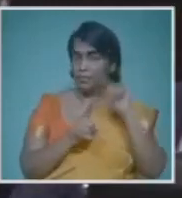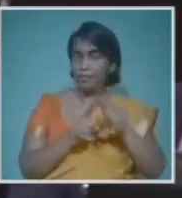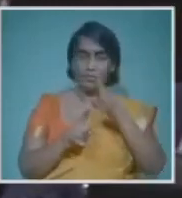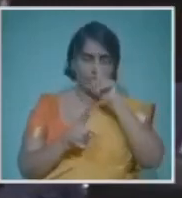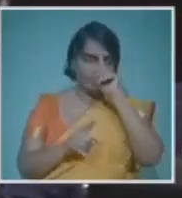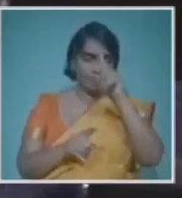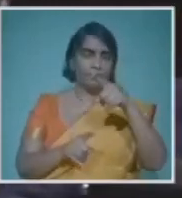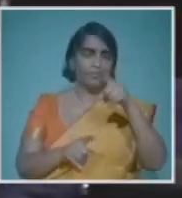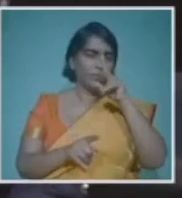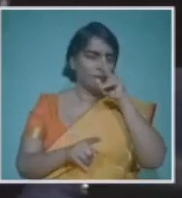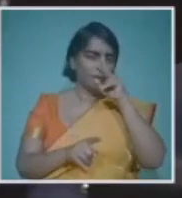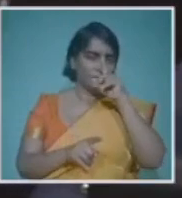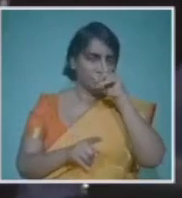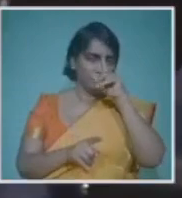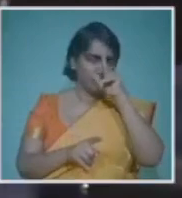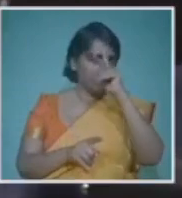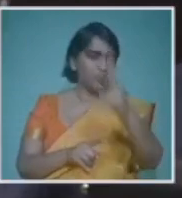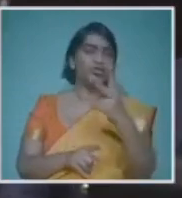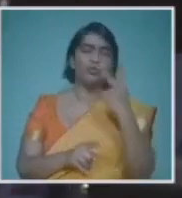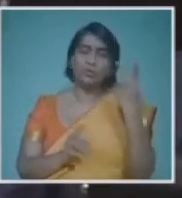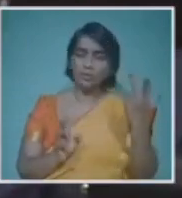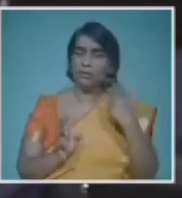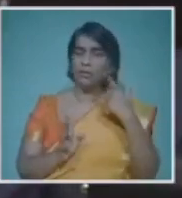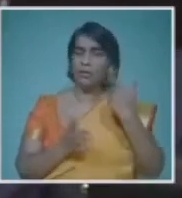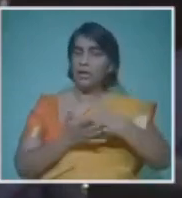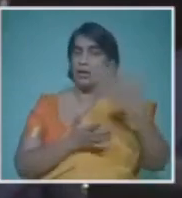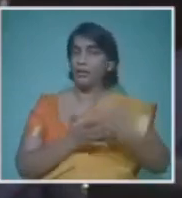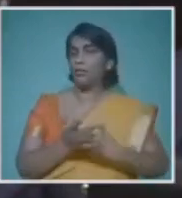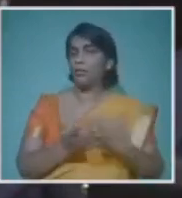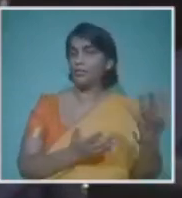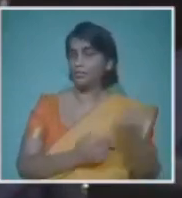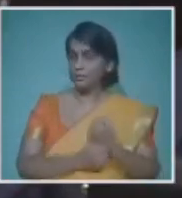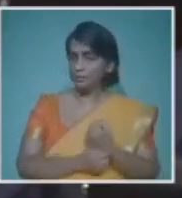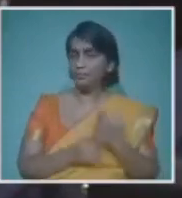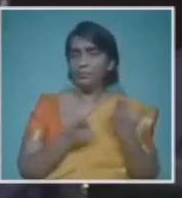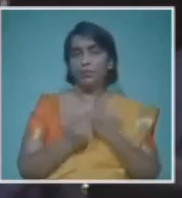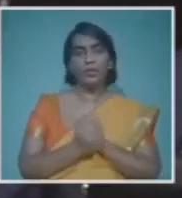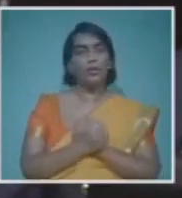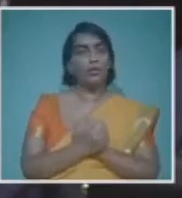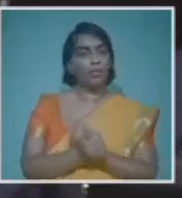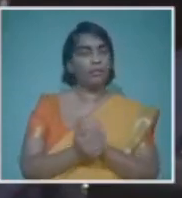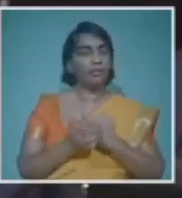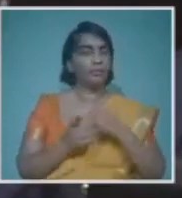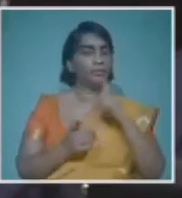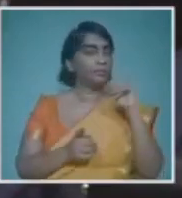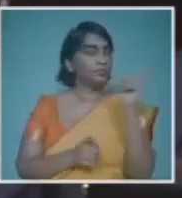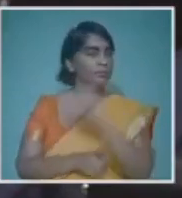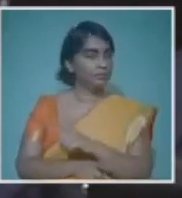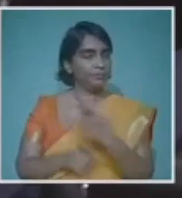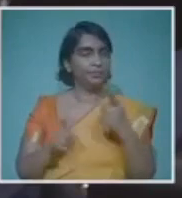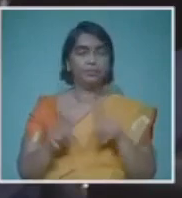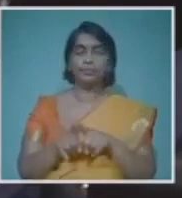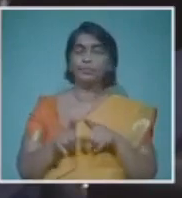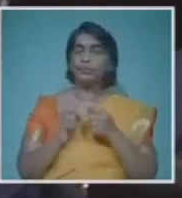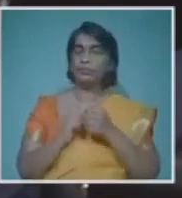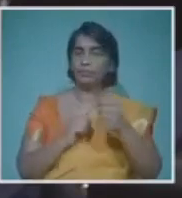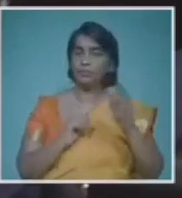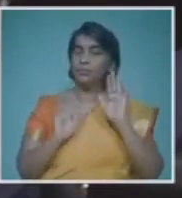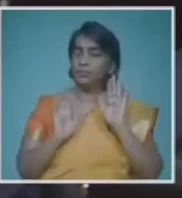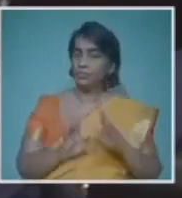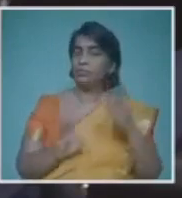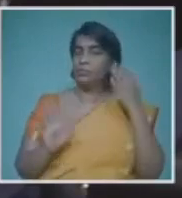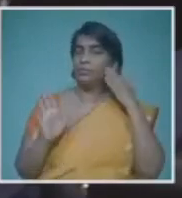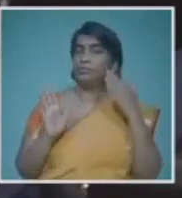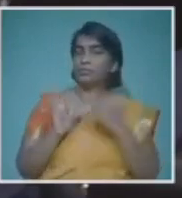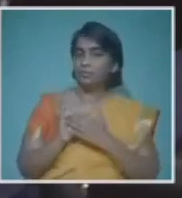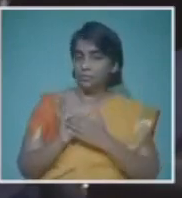සතියකට වරක් සතියකට වරක් වාර්තා ලබා ගැනීමක් නැත්තම් පොලිසියට වාර්තා කිරීමක් වගේ දේවල් කරන්න. නමුත් ඒ